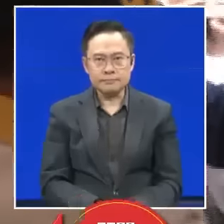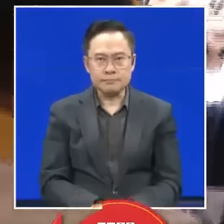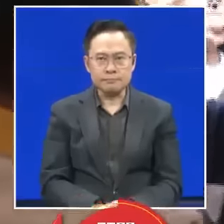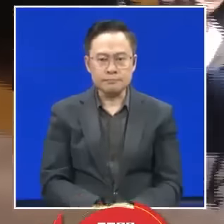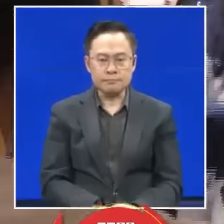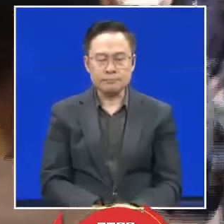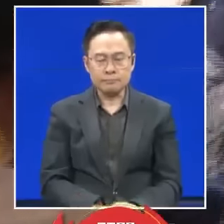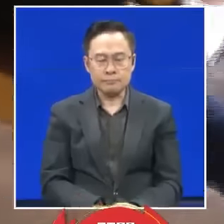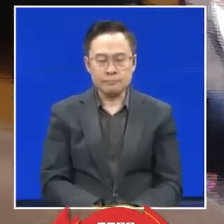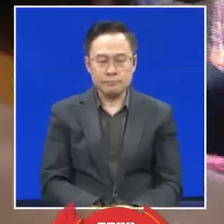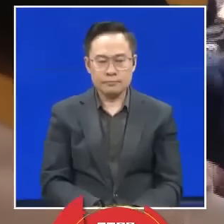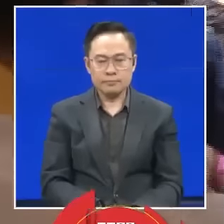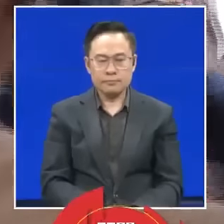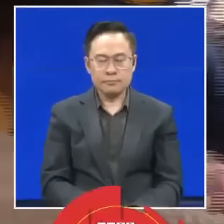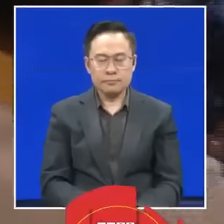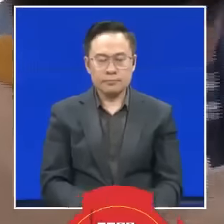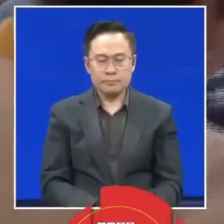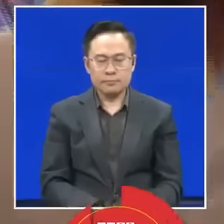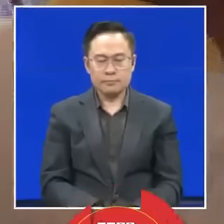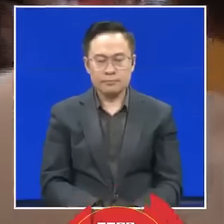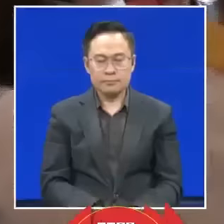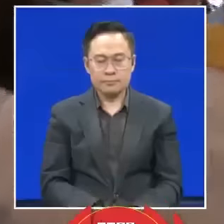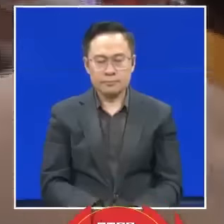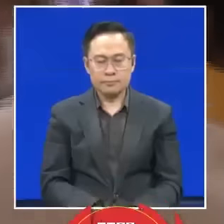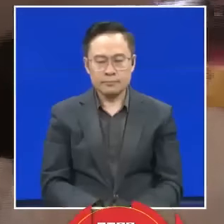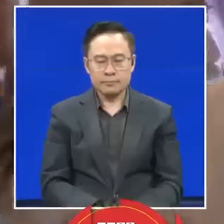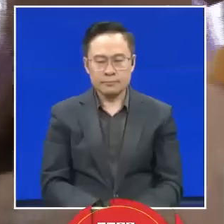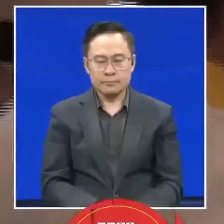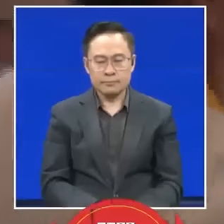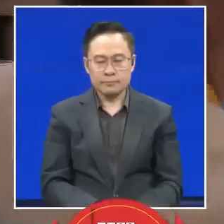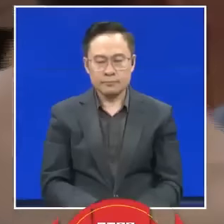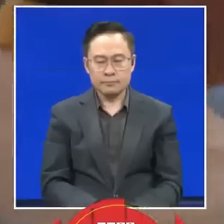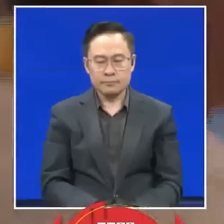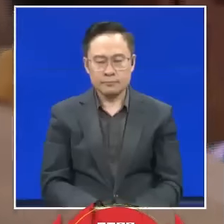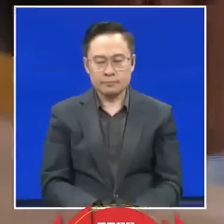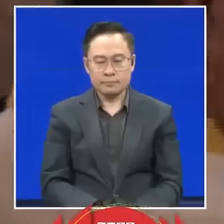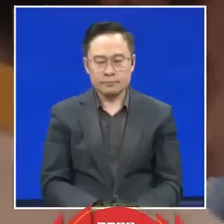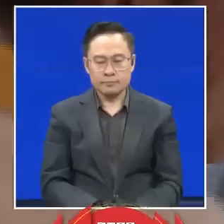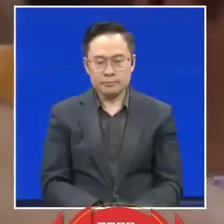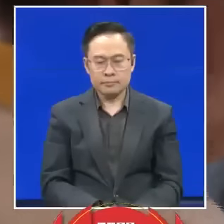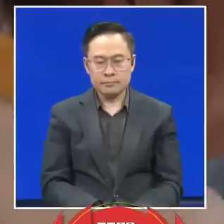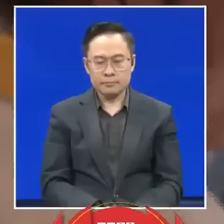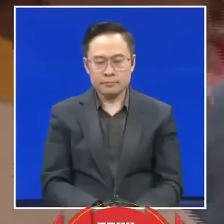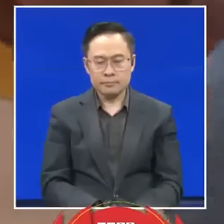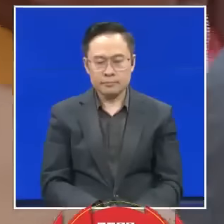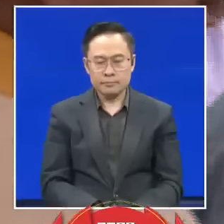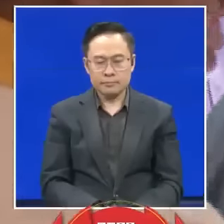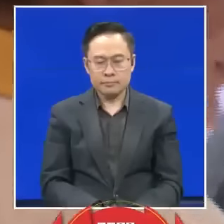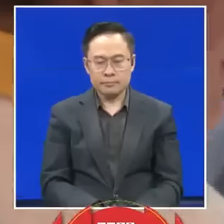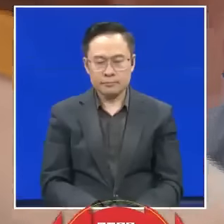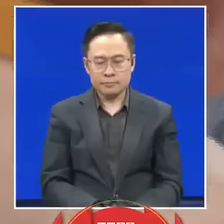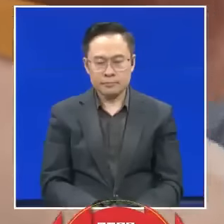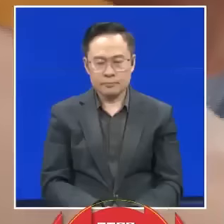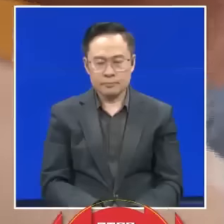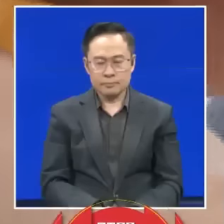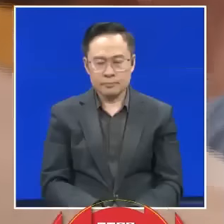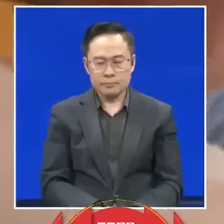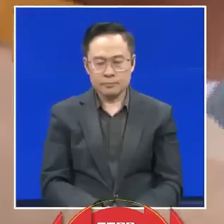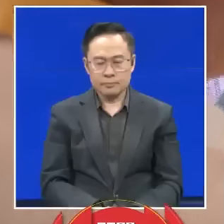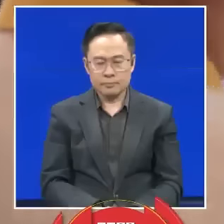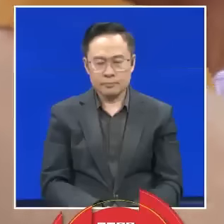ใต้ท้องอ่างจะสูงกว่า ไม่ไปอยู่ฝัน นั่นที่สร้างครับที่บนนี่แล้วก็ร่วมกับทางชุม